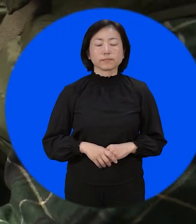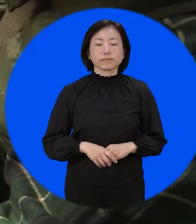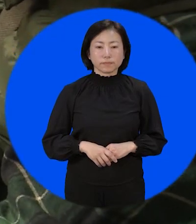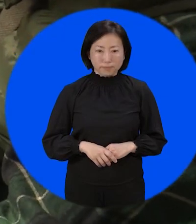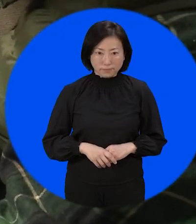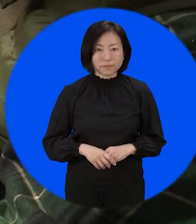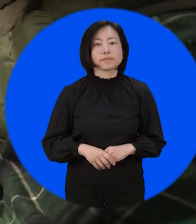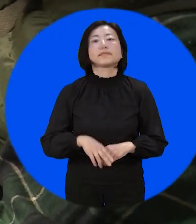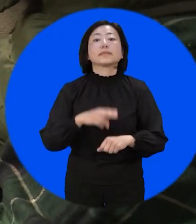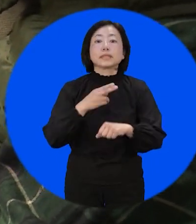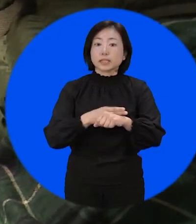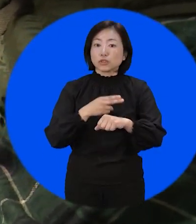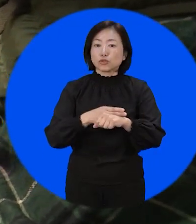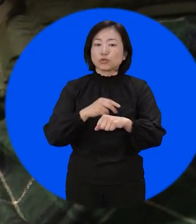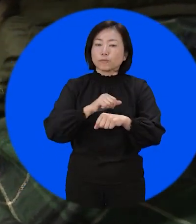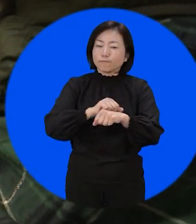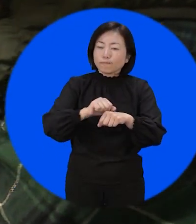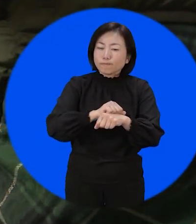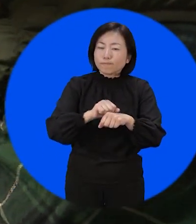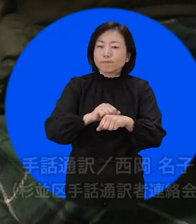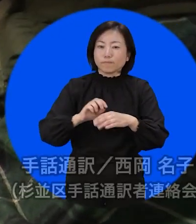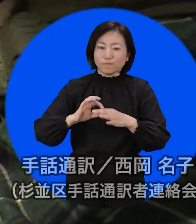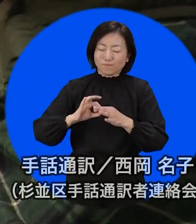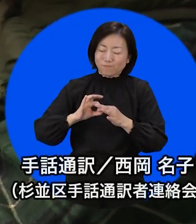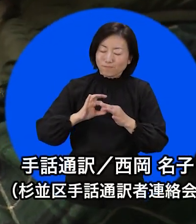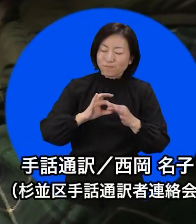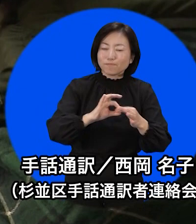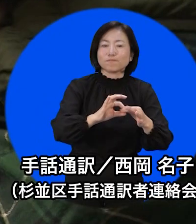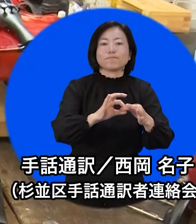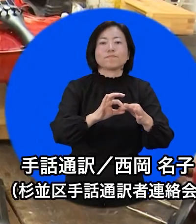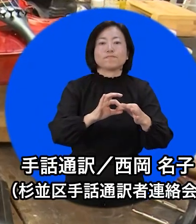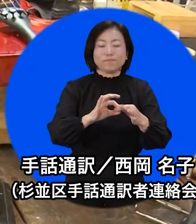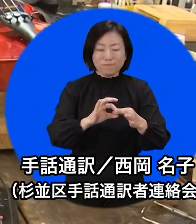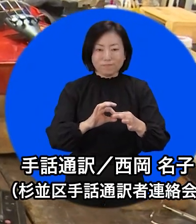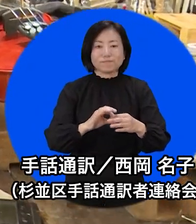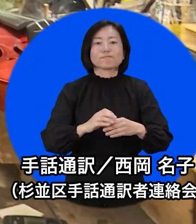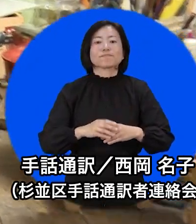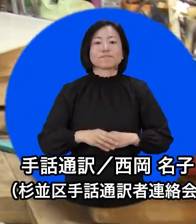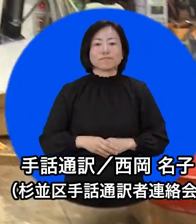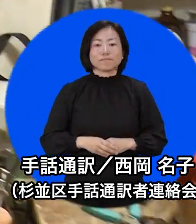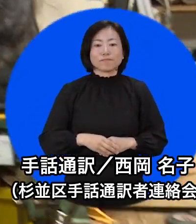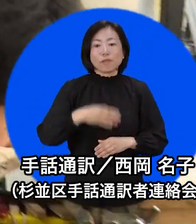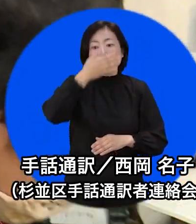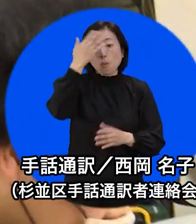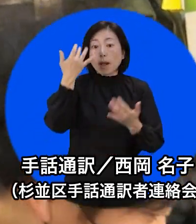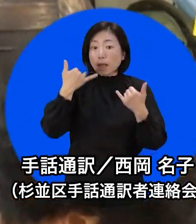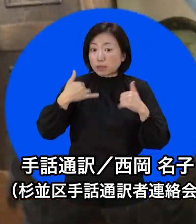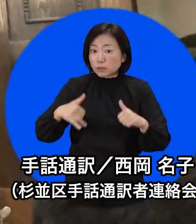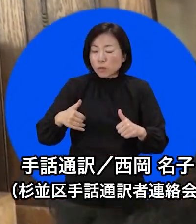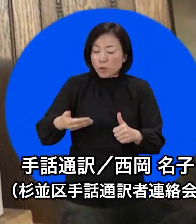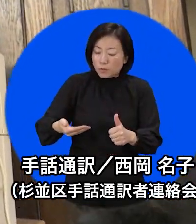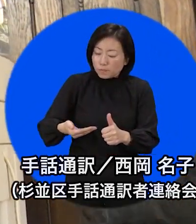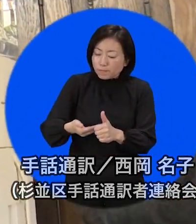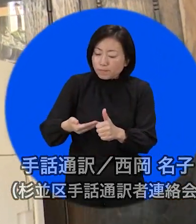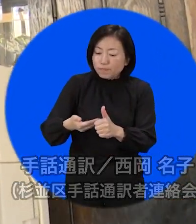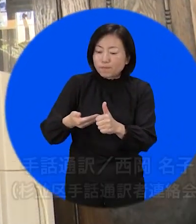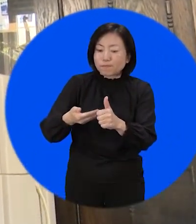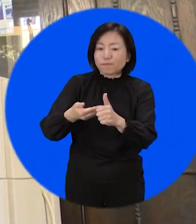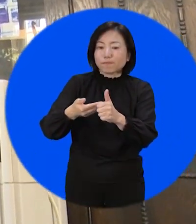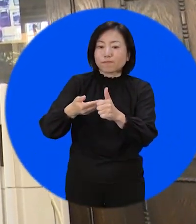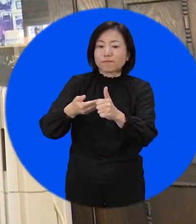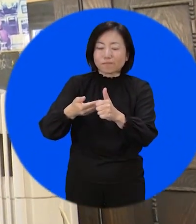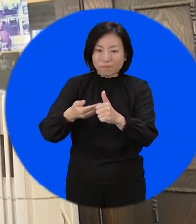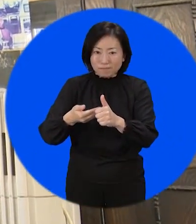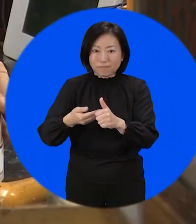長い年月をかけて磨き上げられた熟練の技、そして後継者に向ける温かな眼差